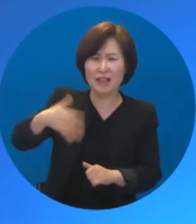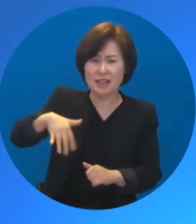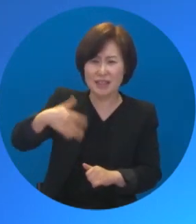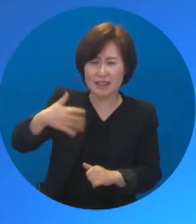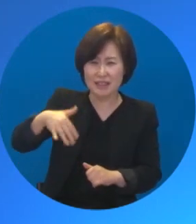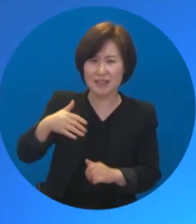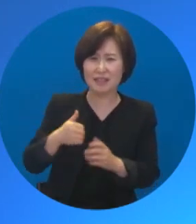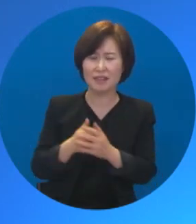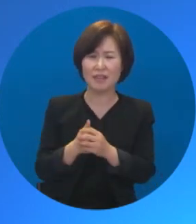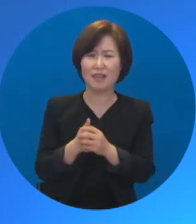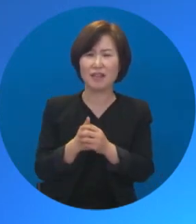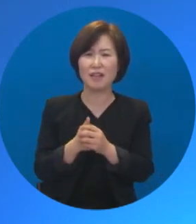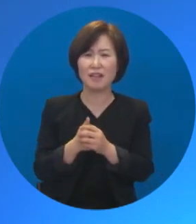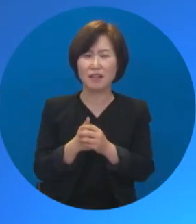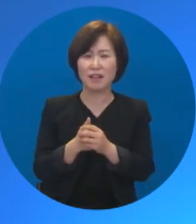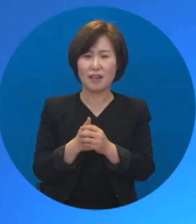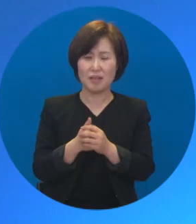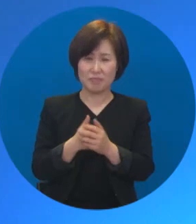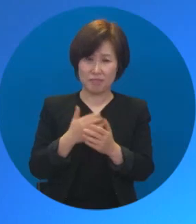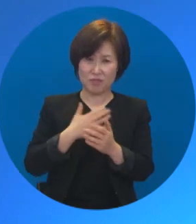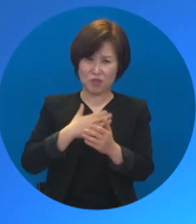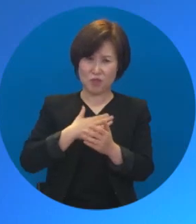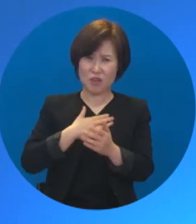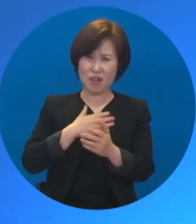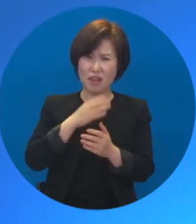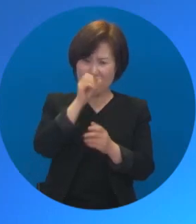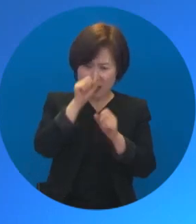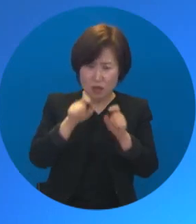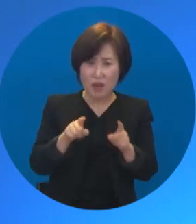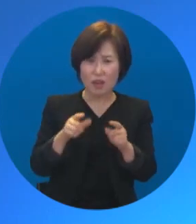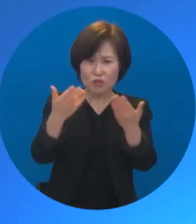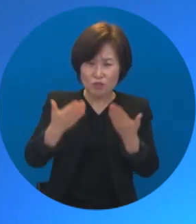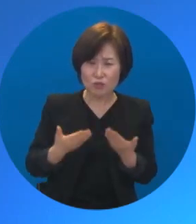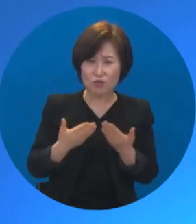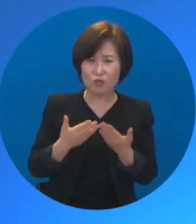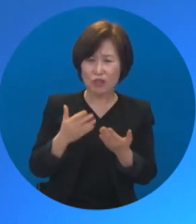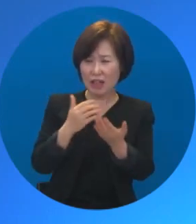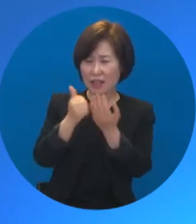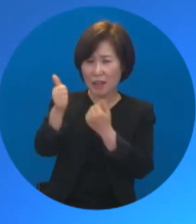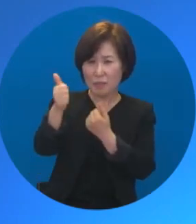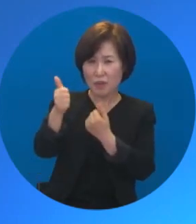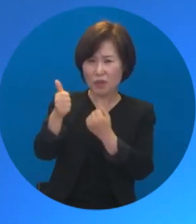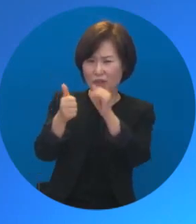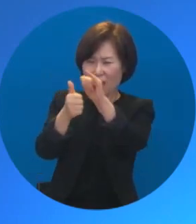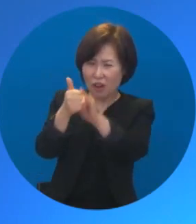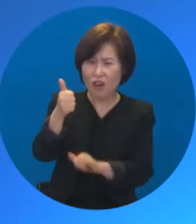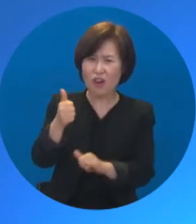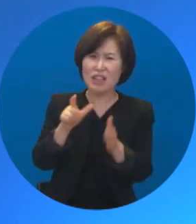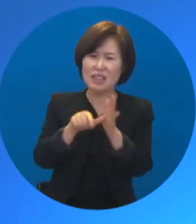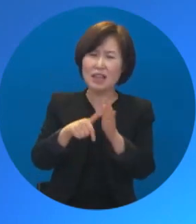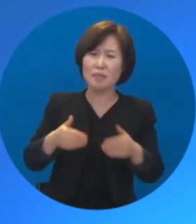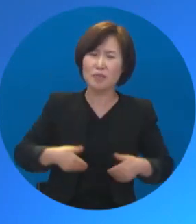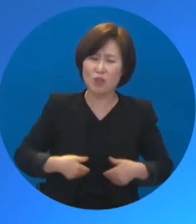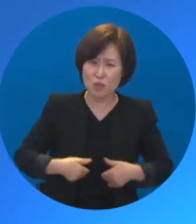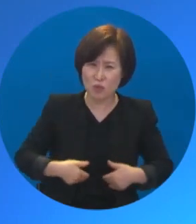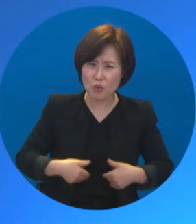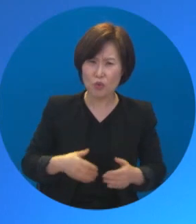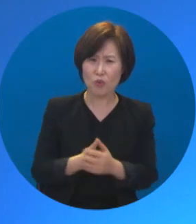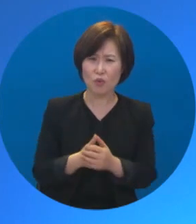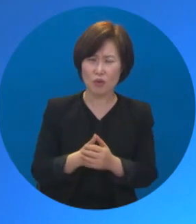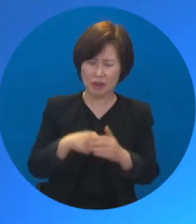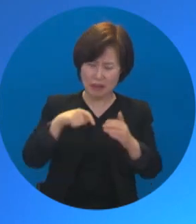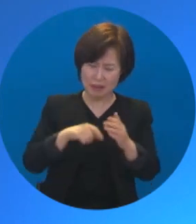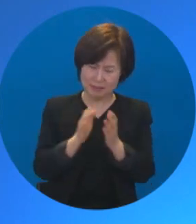없어요. 저에게 기회를 주셔야죠. 그런 마음으로 내면에서 짧은 기도를 하고